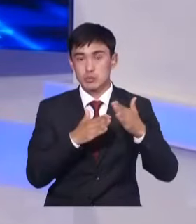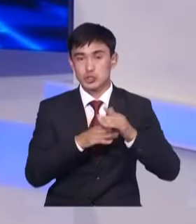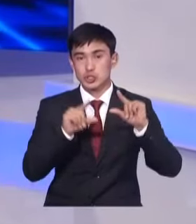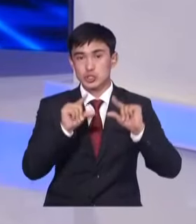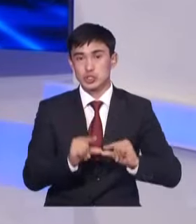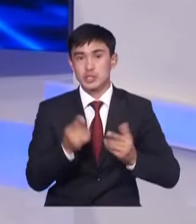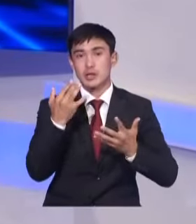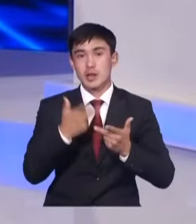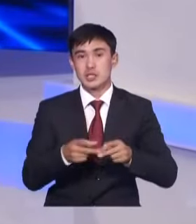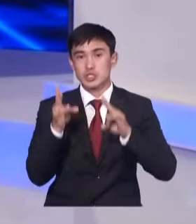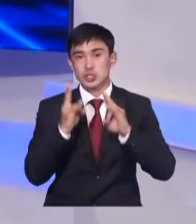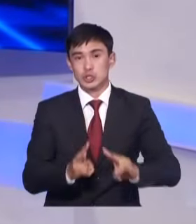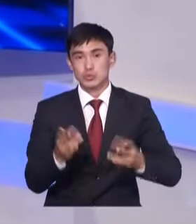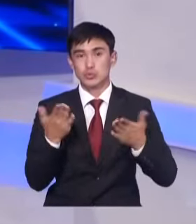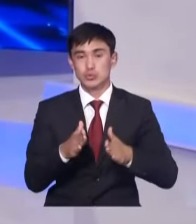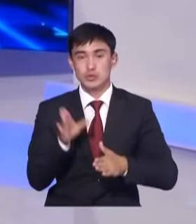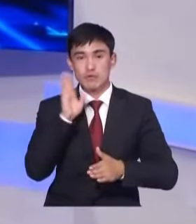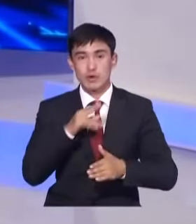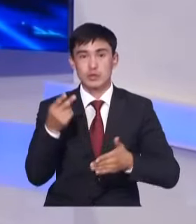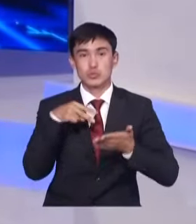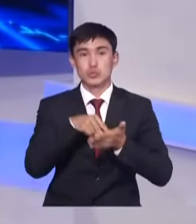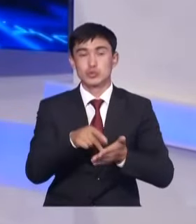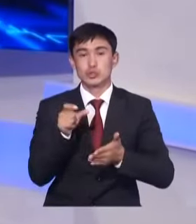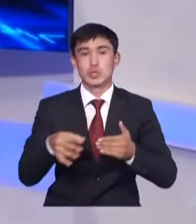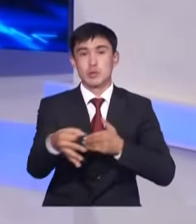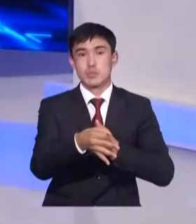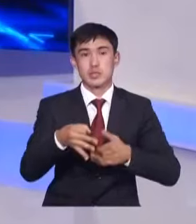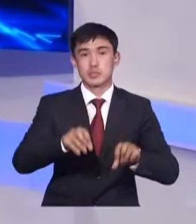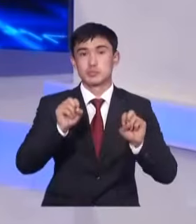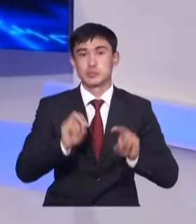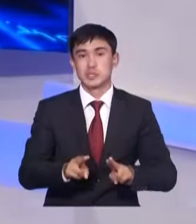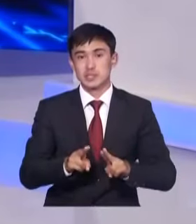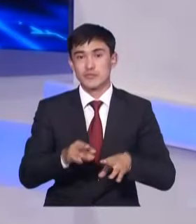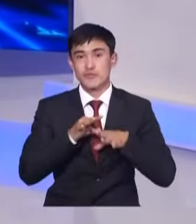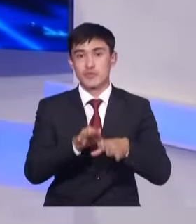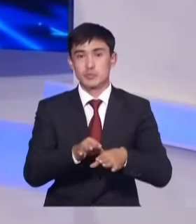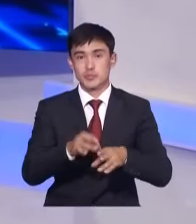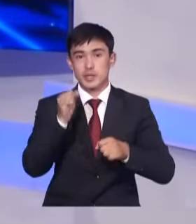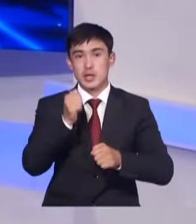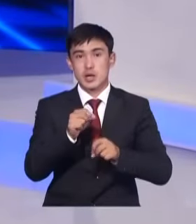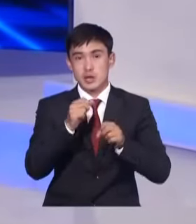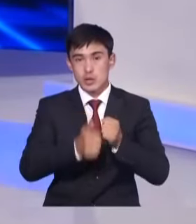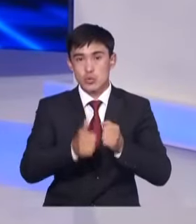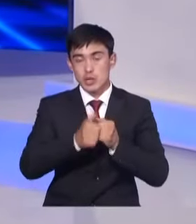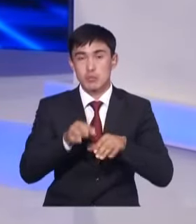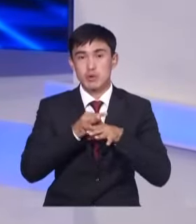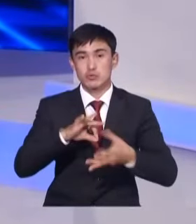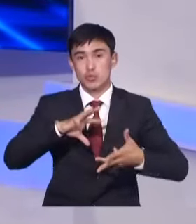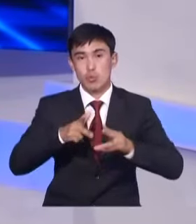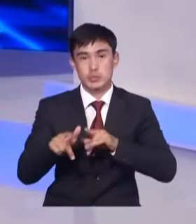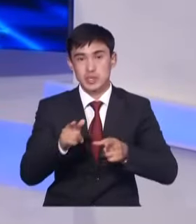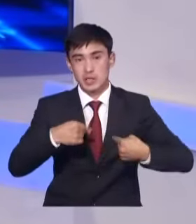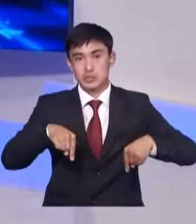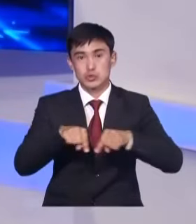целях недопущения и снижения количества несчастных случаев на водно-туристических объектах специалистами ведомства регулярно проводится